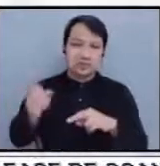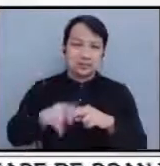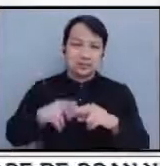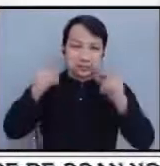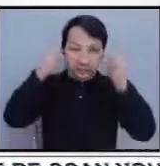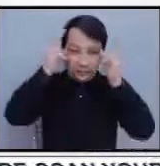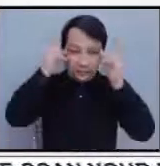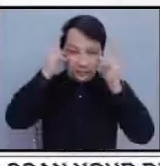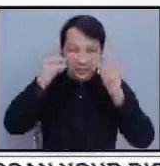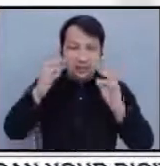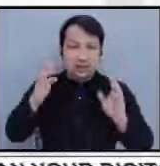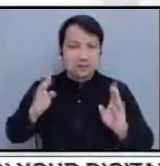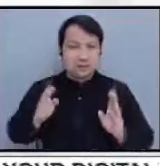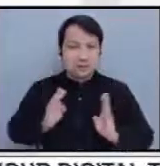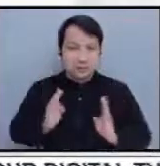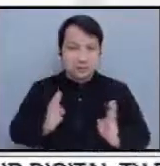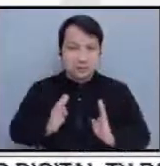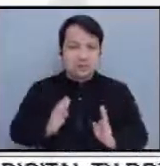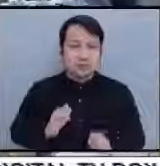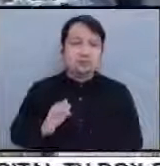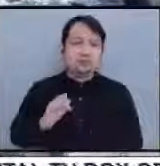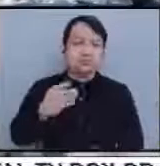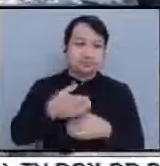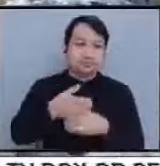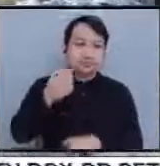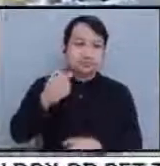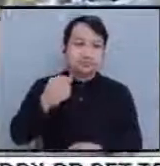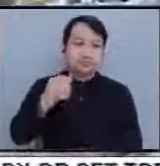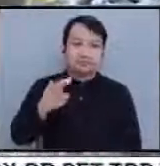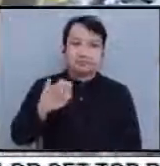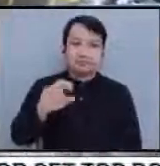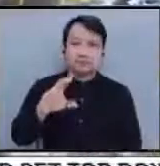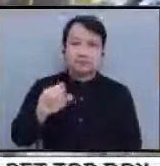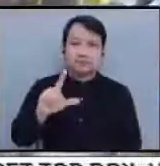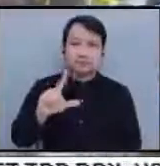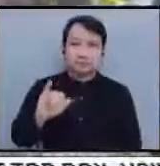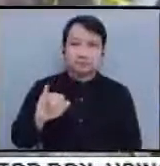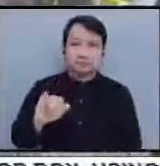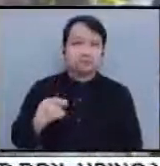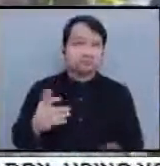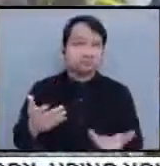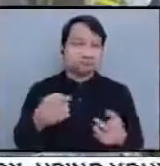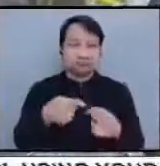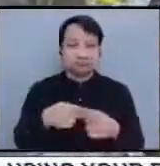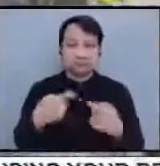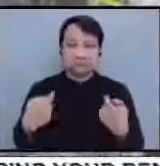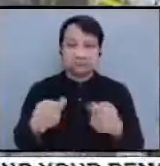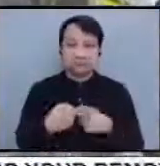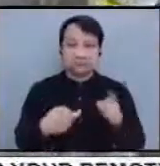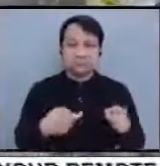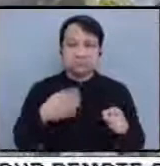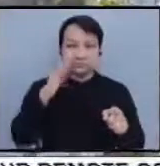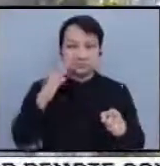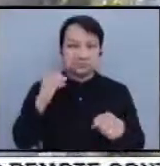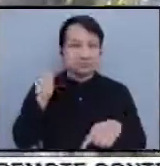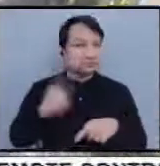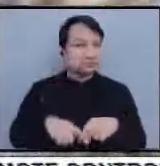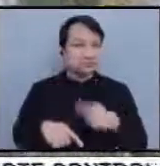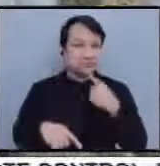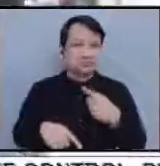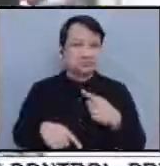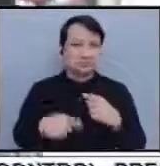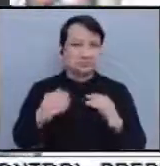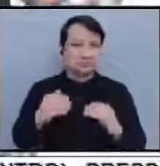gaya ng carrots, cauliflower, flour at broccoli. Umaaray na ang ilang mamimili gaya ni Burr na hindi naman tumataas